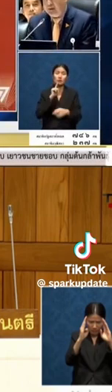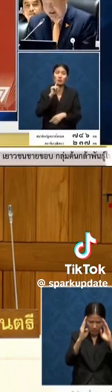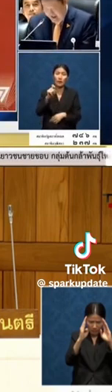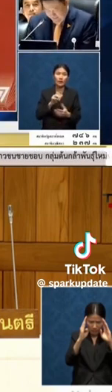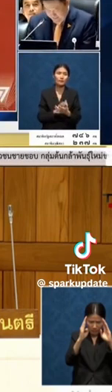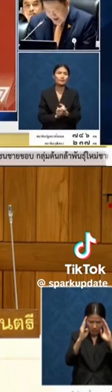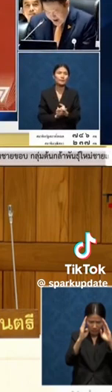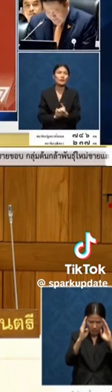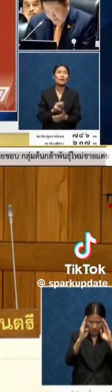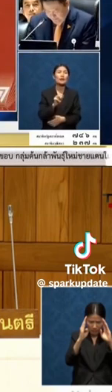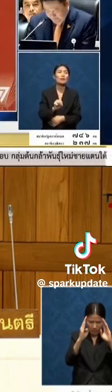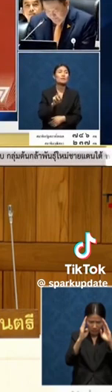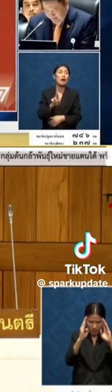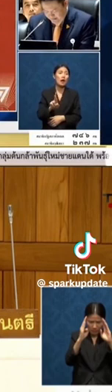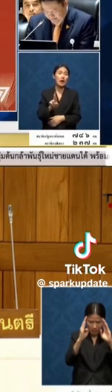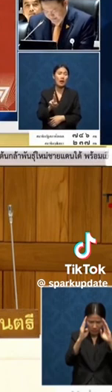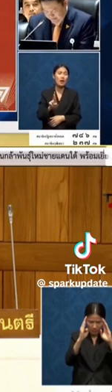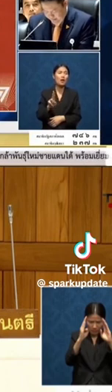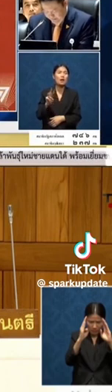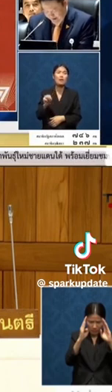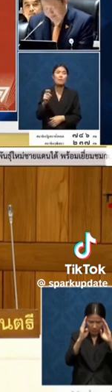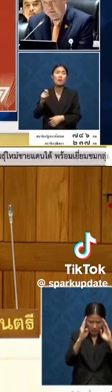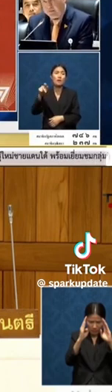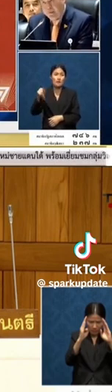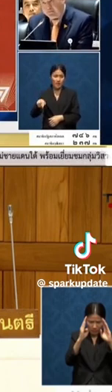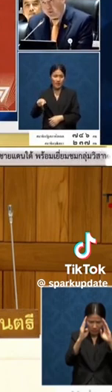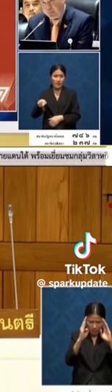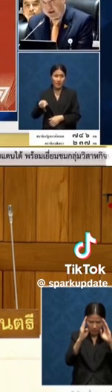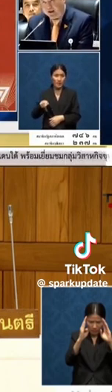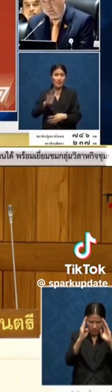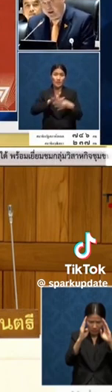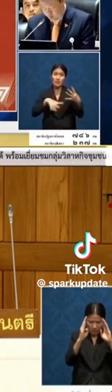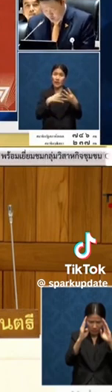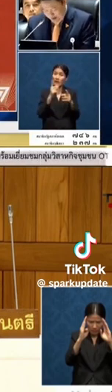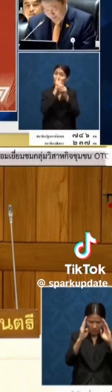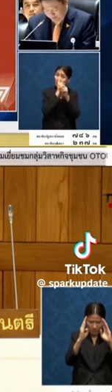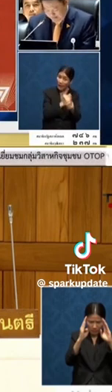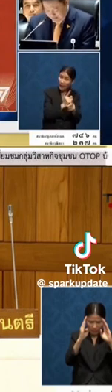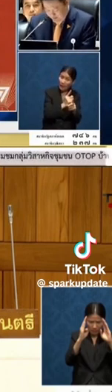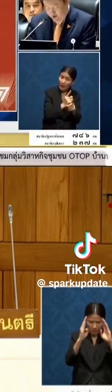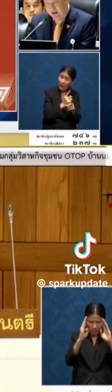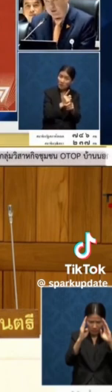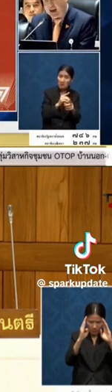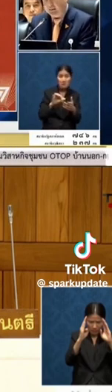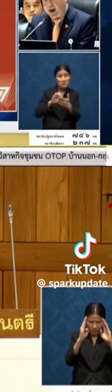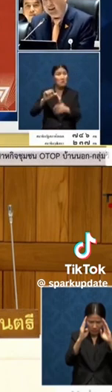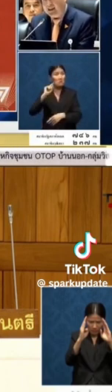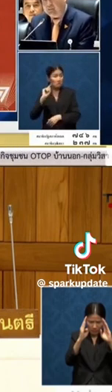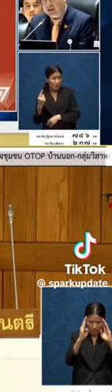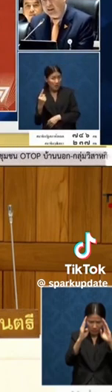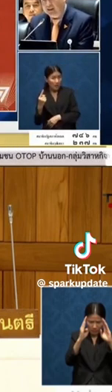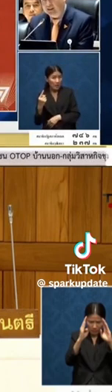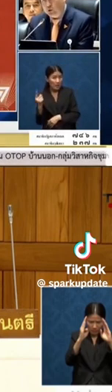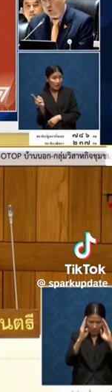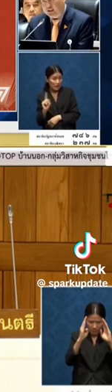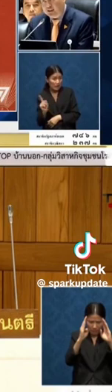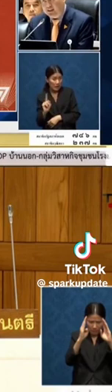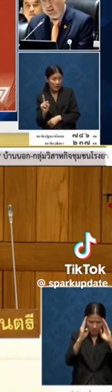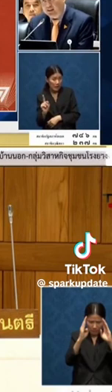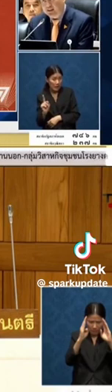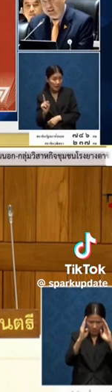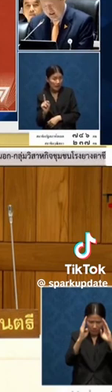ม MR Map หรือปรับแผนแม่บทใหม่เพื่อลดความซ้ำซ้อนแล้วกระจายอำนาจและเม็ดเงินสู่ท้